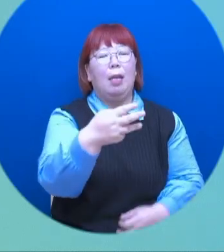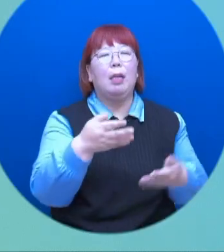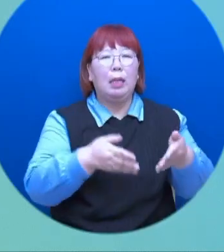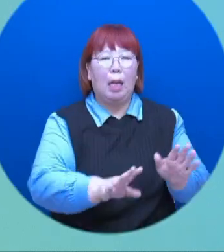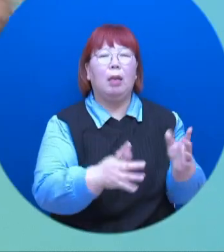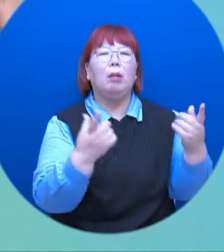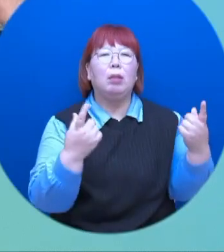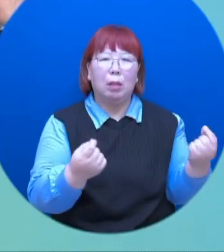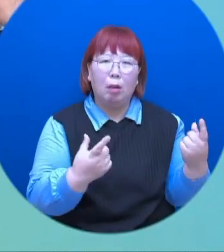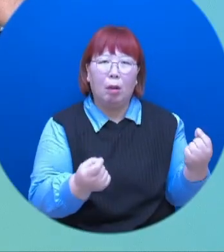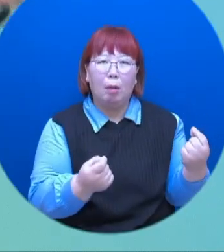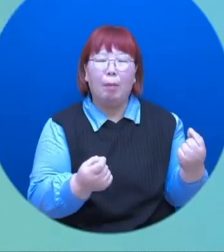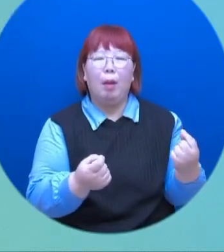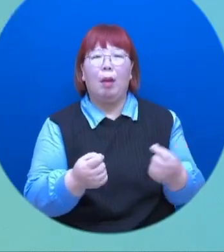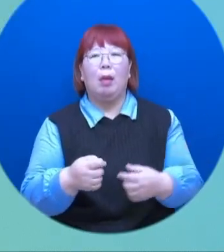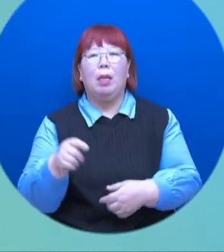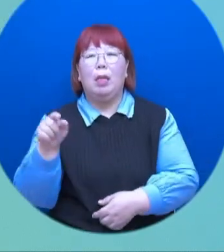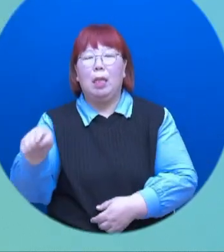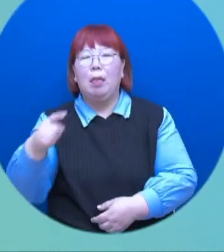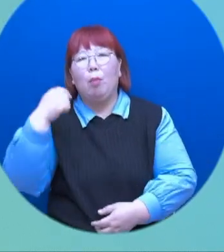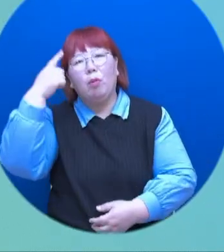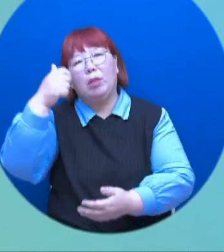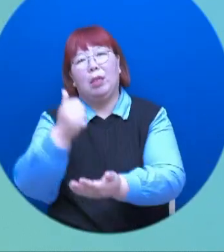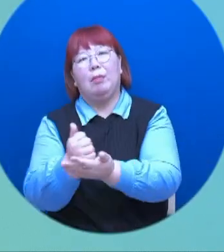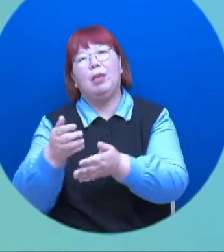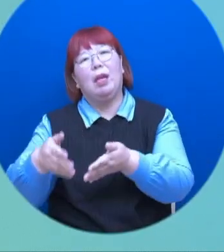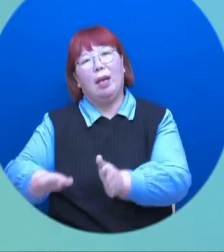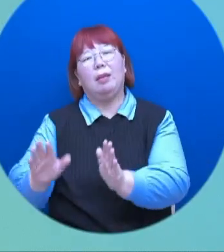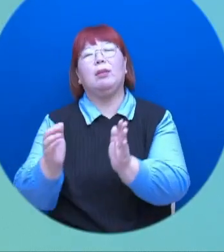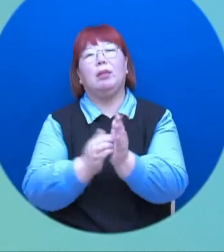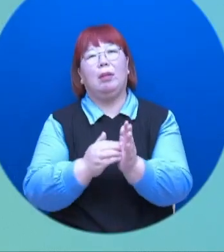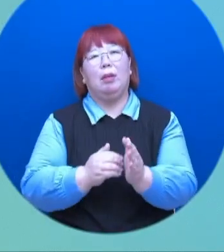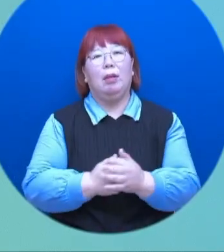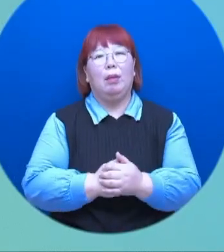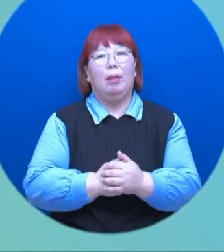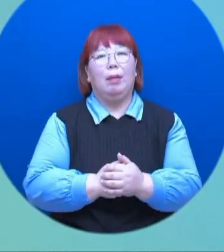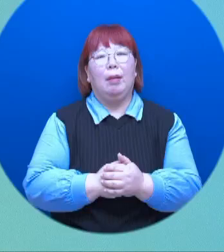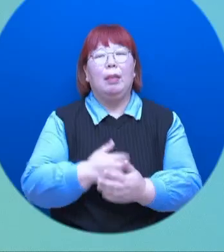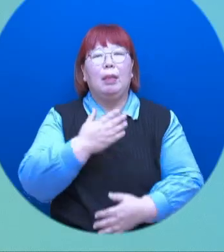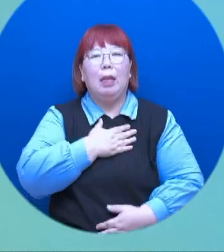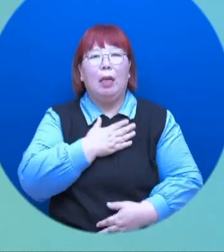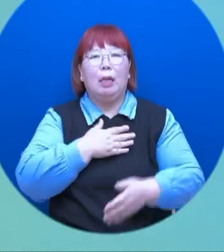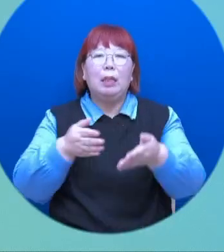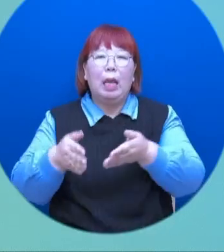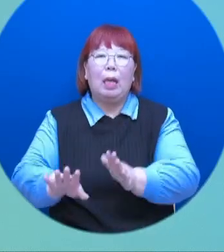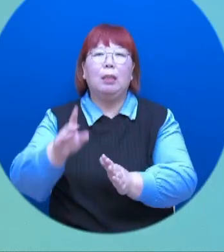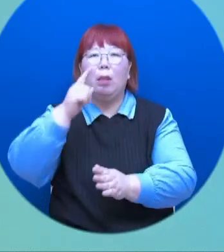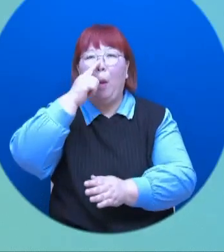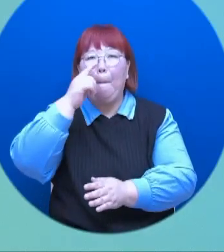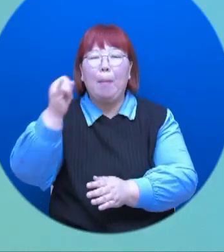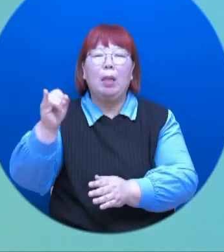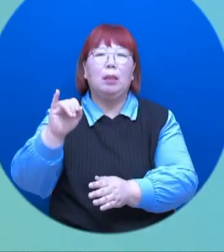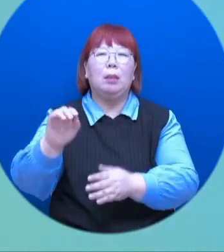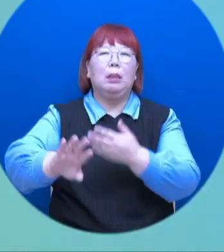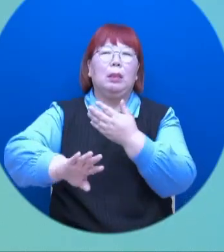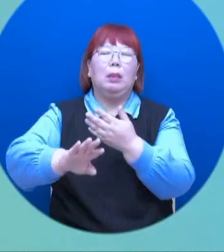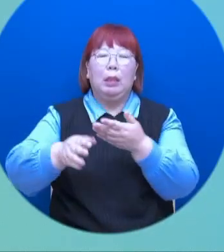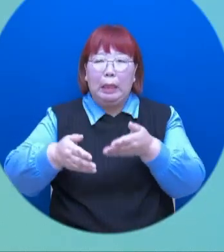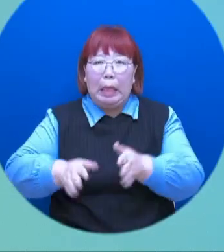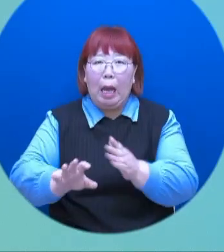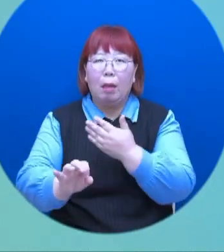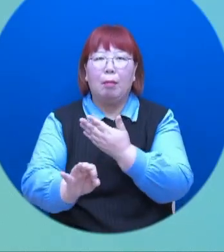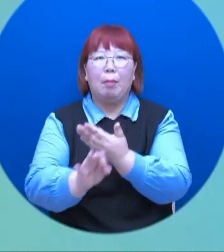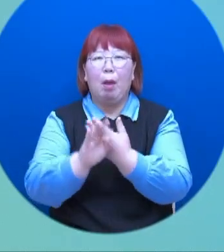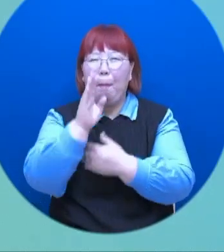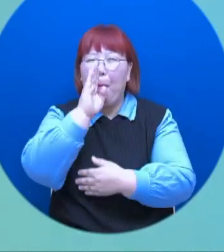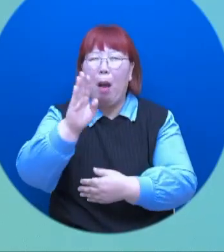아들이 문혜룡이에요. 낳자마자 그 어머니, 자기를 낳아준 어머니는 어디론가 가고 아이를 낳지